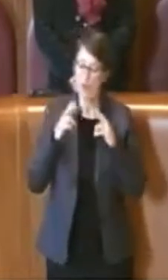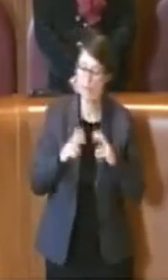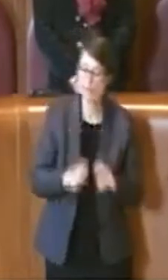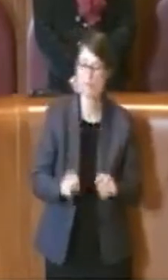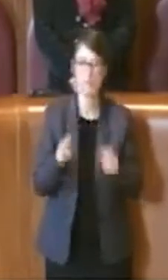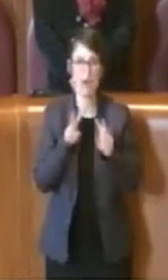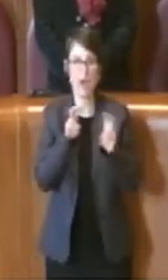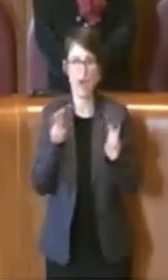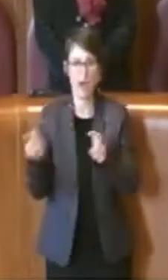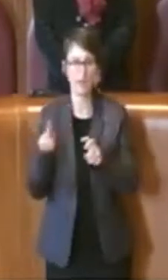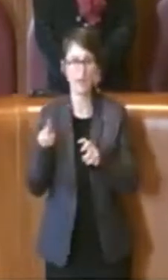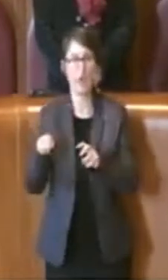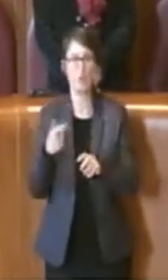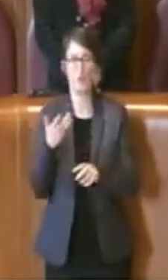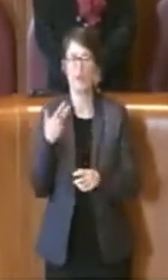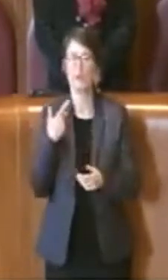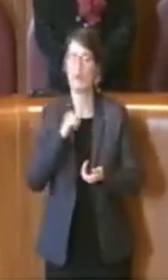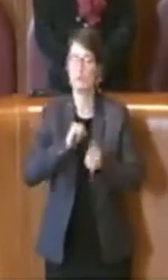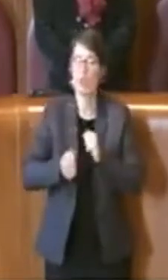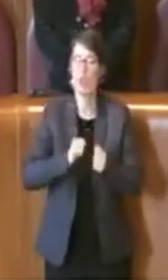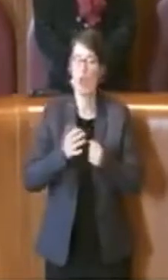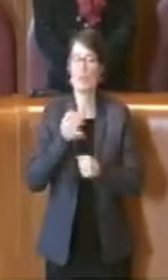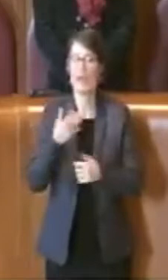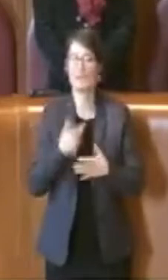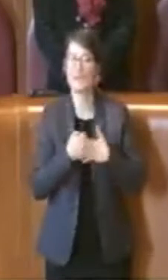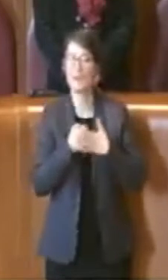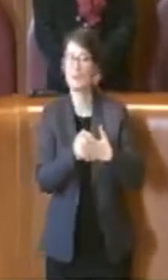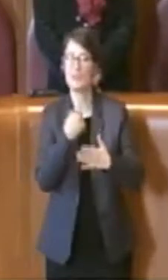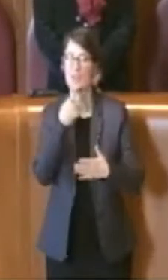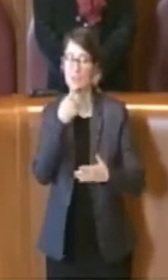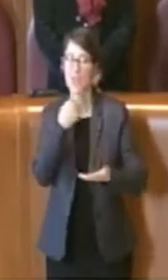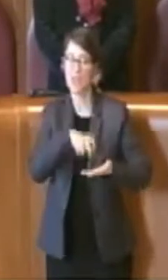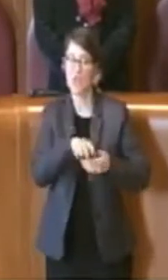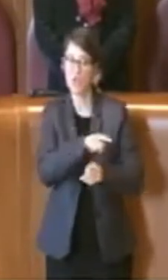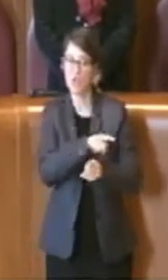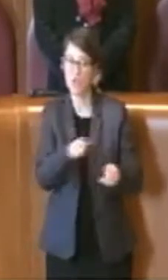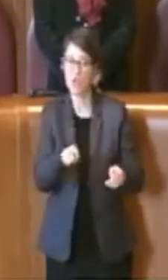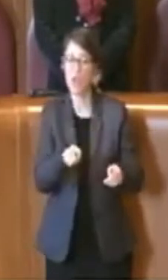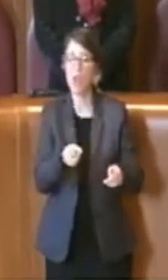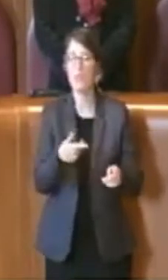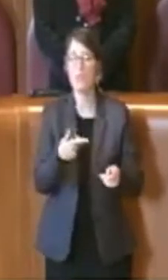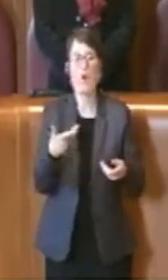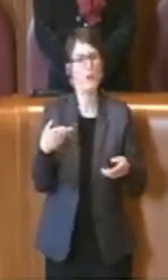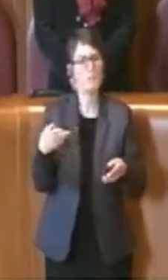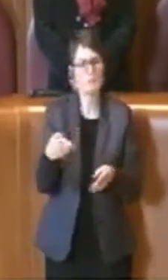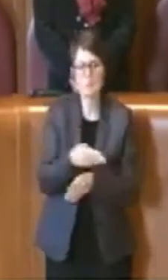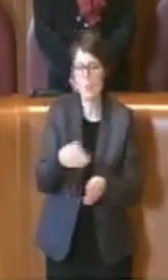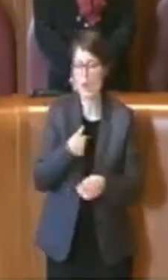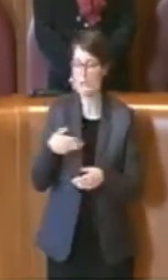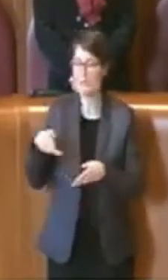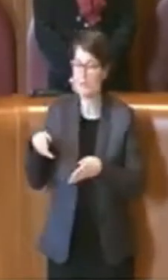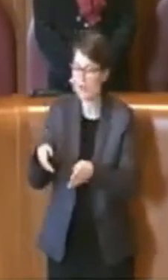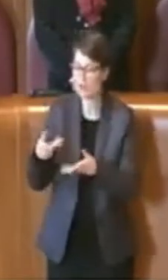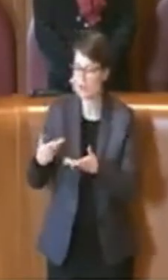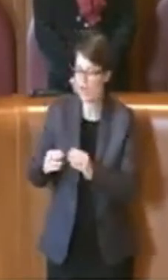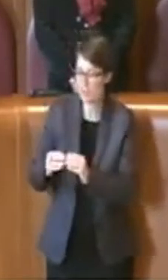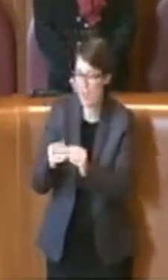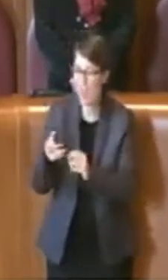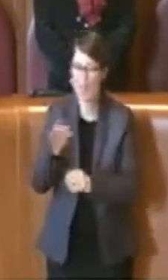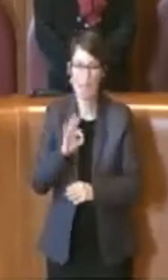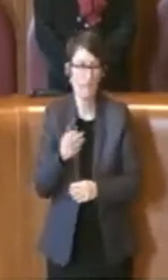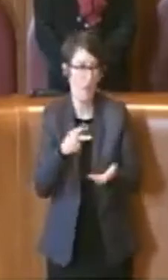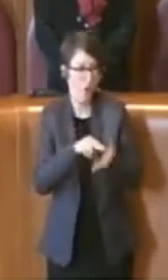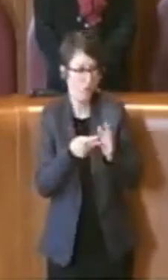Dalla parte dei più deboli si è battuto tanto ora per mettere a posto un marciapiede per chi aveva problemi di deambulazione e tanto per